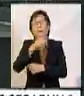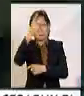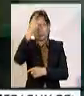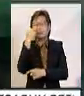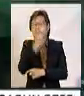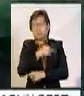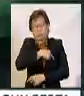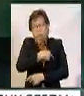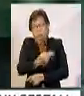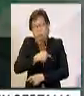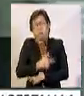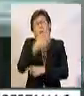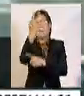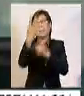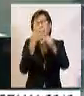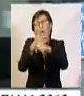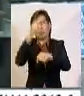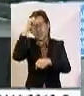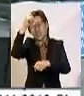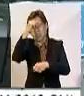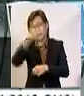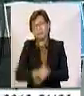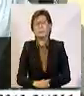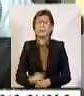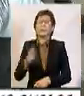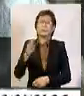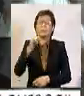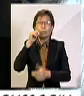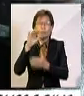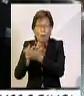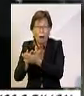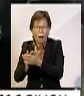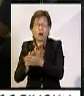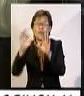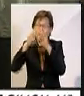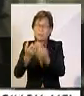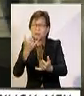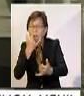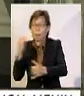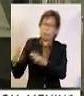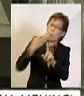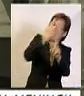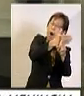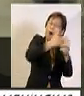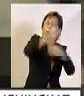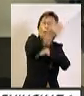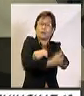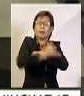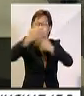lebih 4 tahun. Dalam pernyataan tuntutan, Ehsan Tamil mendakwa anggota keluarganya secara salah dibuang ke luar negara